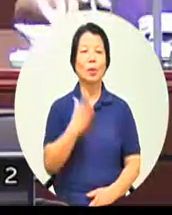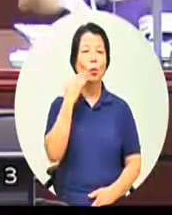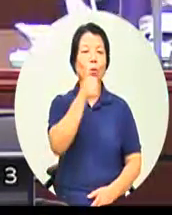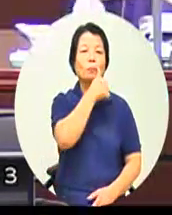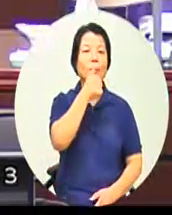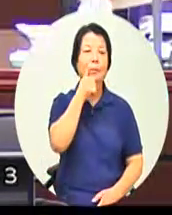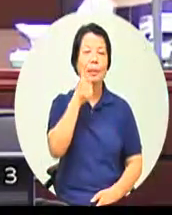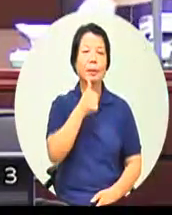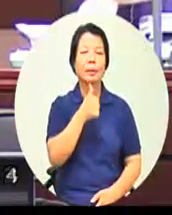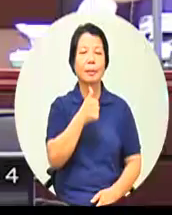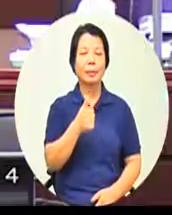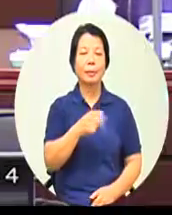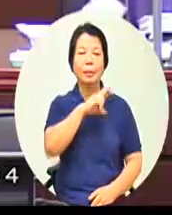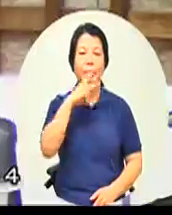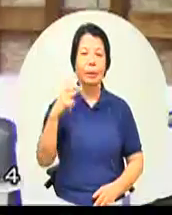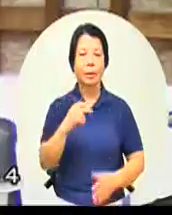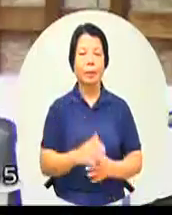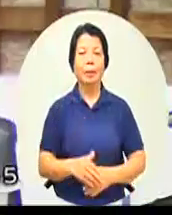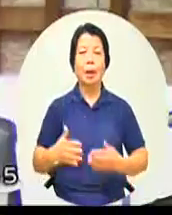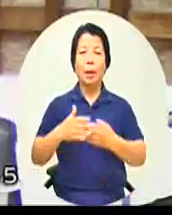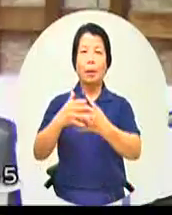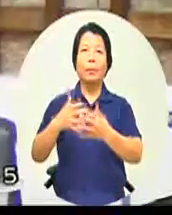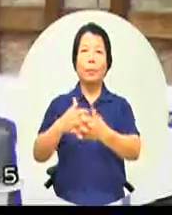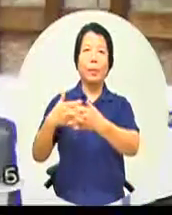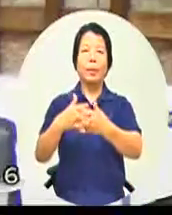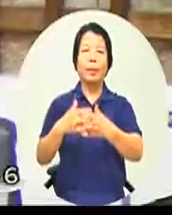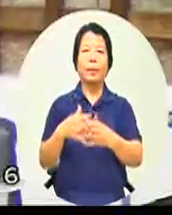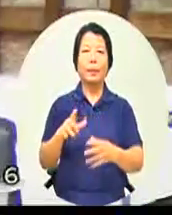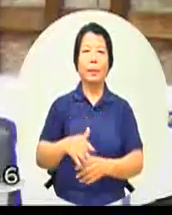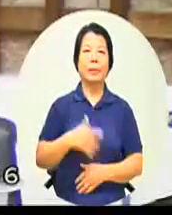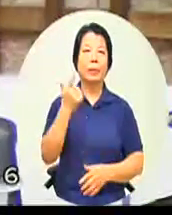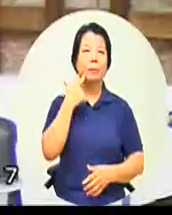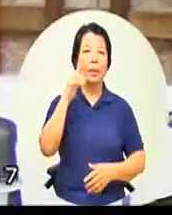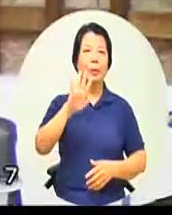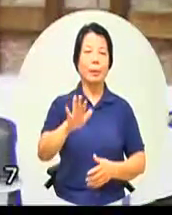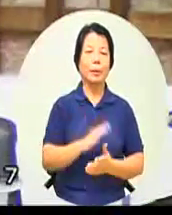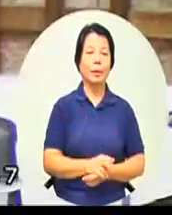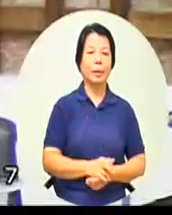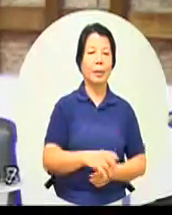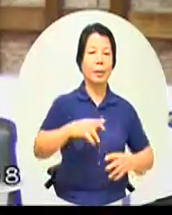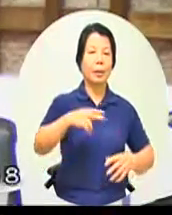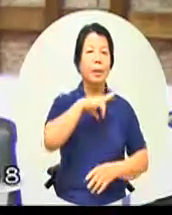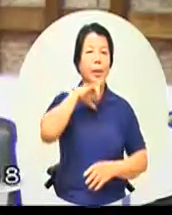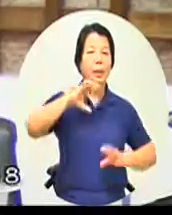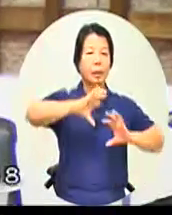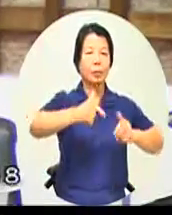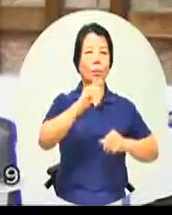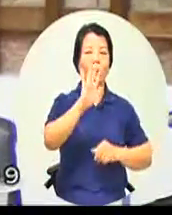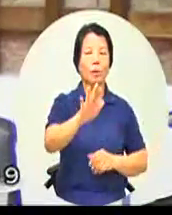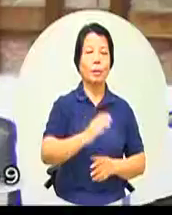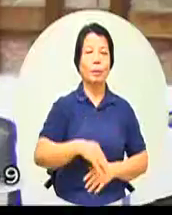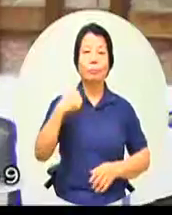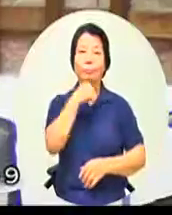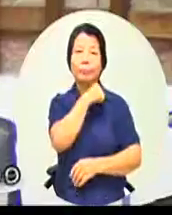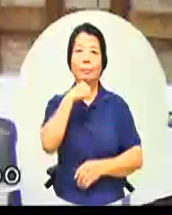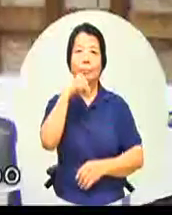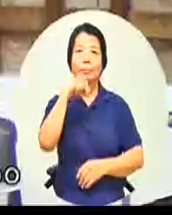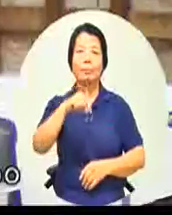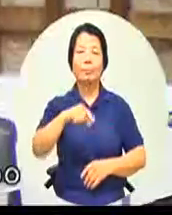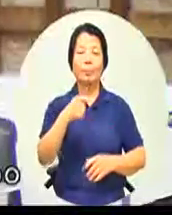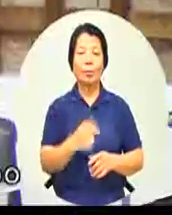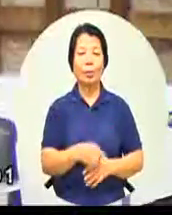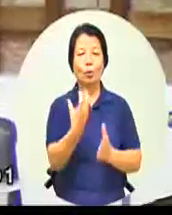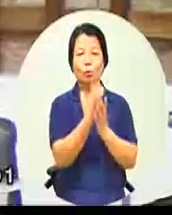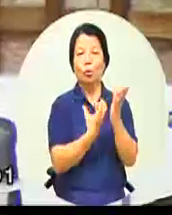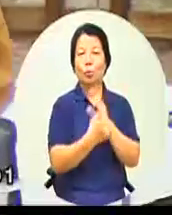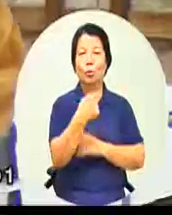语，那就美国嘛是有一个美语呢，英国嘛是有一个英语呢。啊，就台湾咱这里会讲无代无一